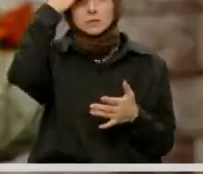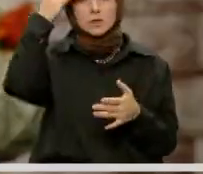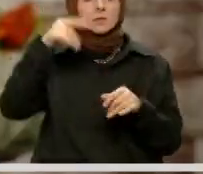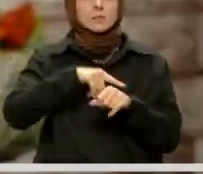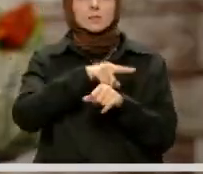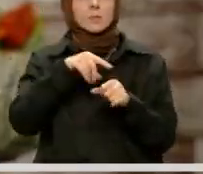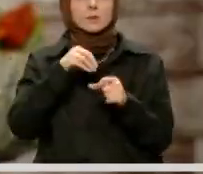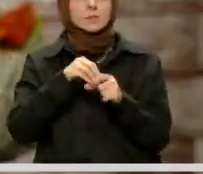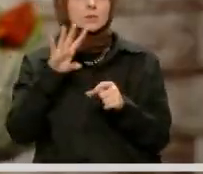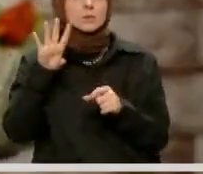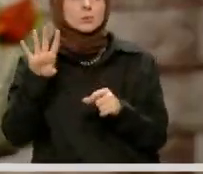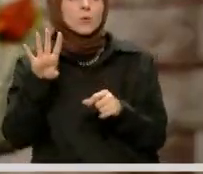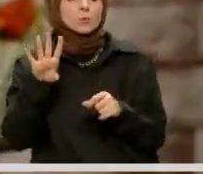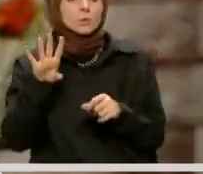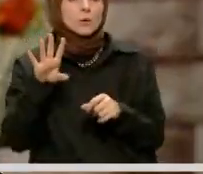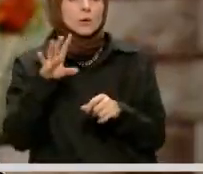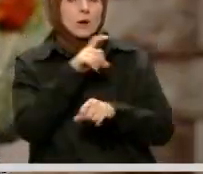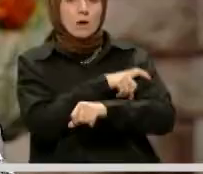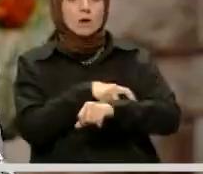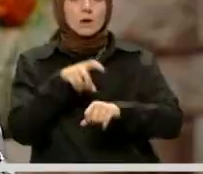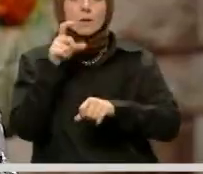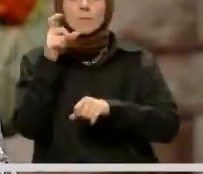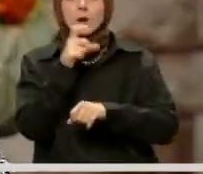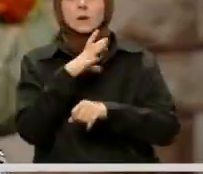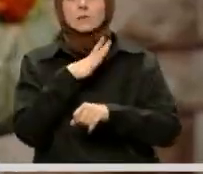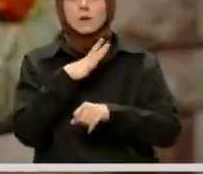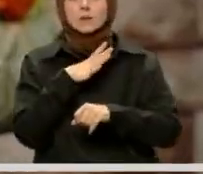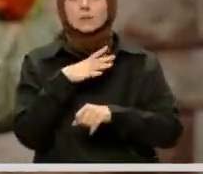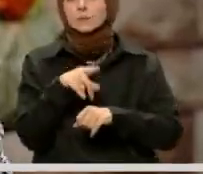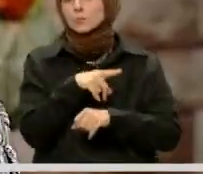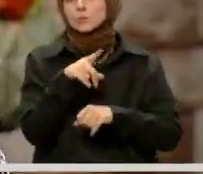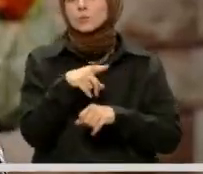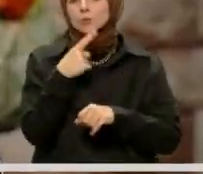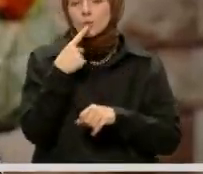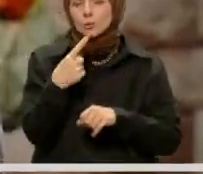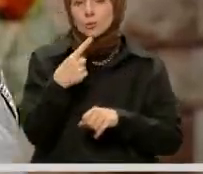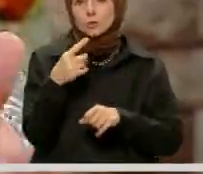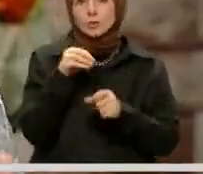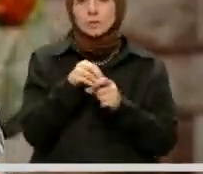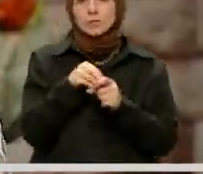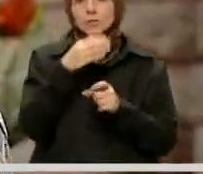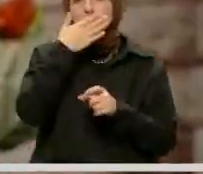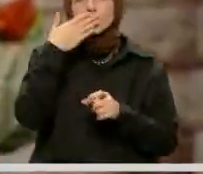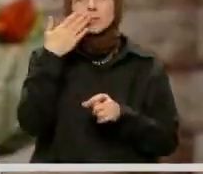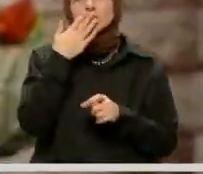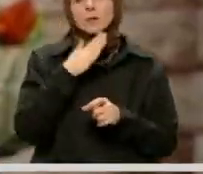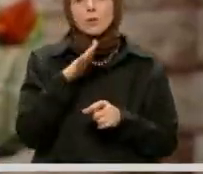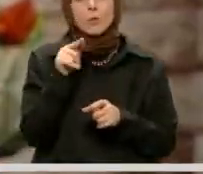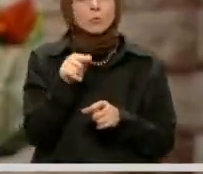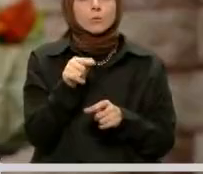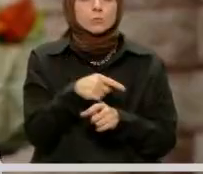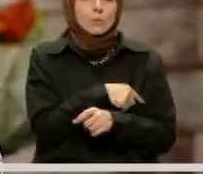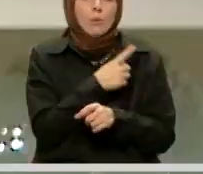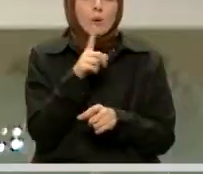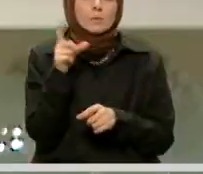dokunulmaz, kutsal, haram ay dediğimiz ay vardı. Bunları sayıyoruz. İçinde Ramazan yok. Ramazan yok. Evet. Sıradan bir aydı. Hep bunu öğrenince bir şaşırırız biz.